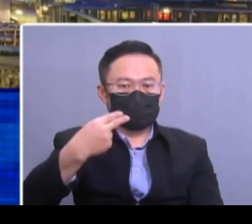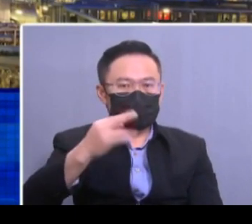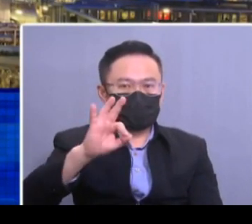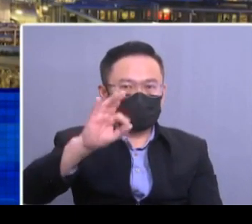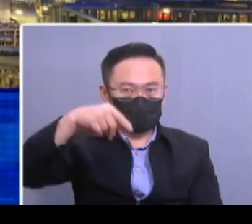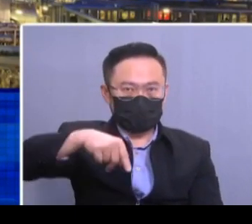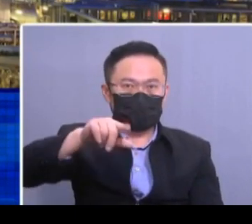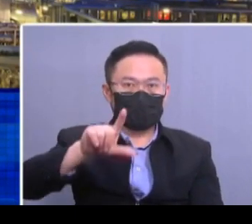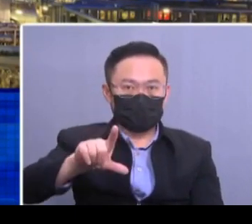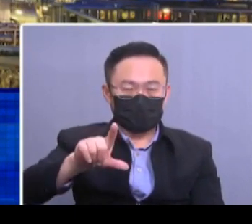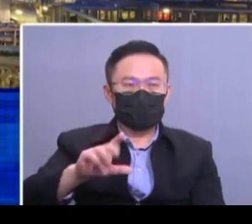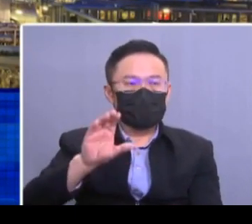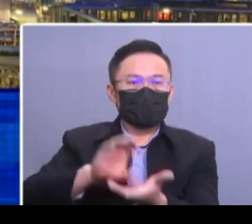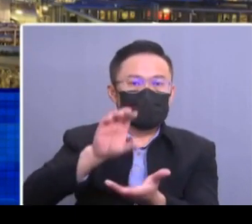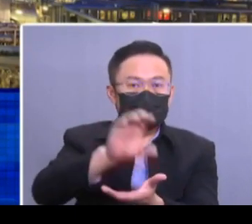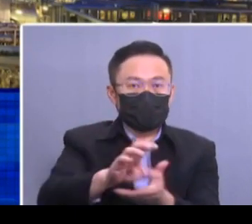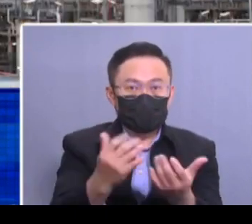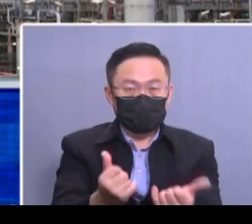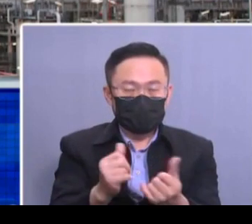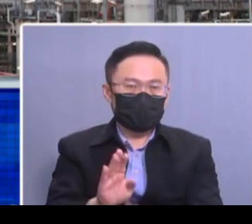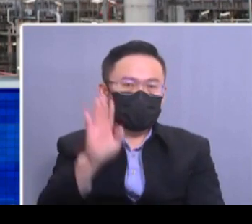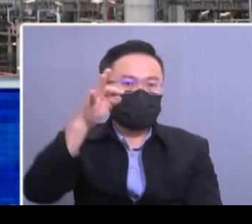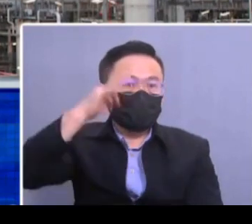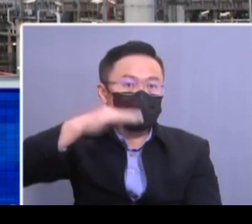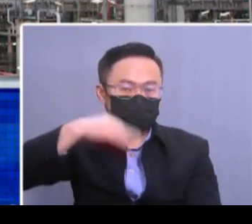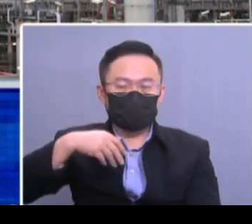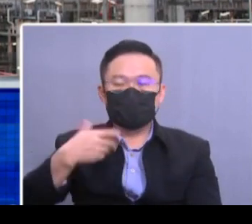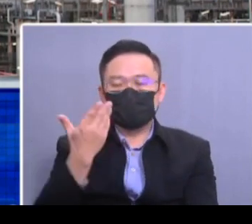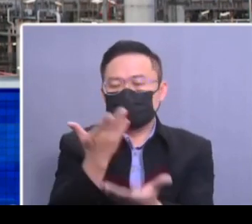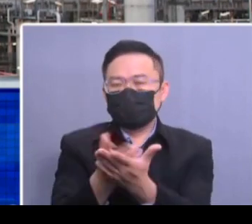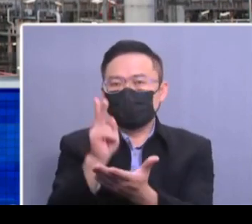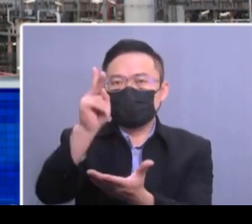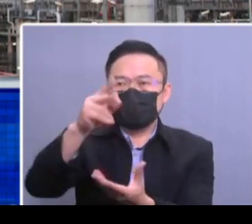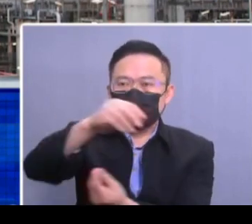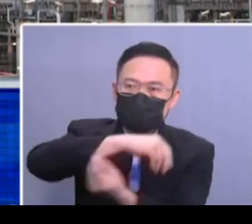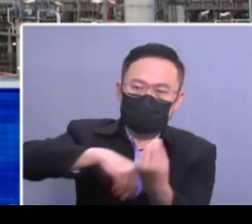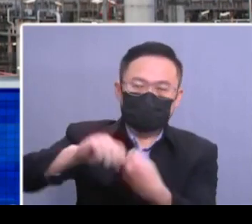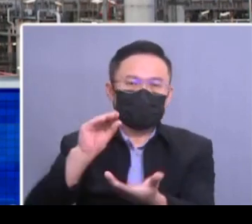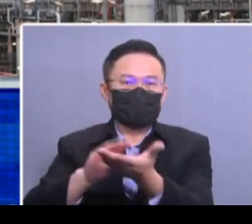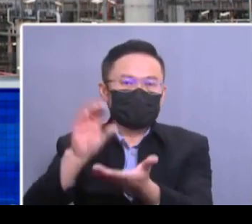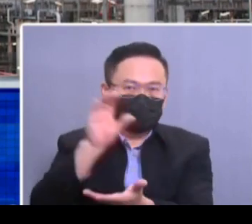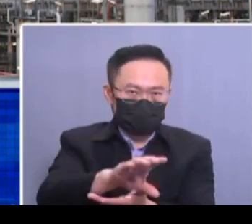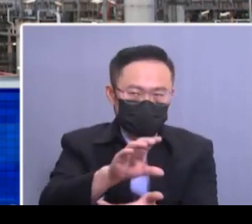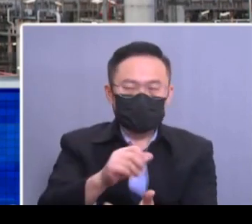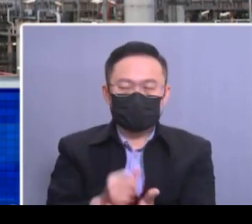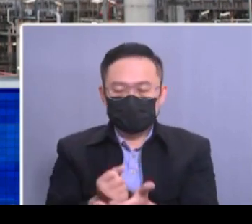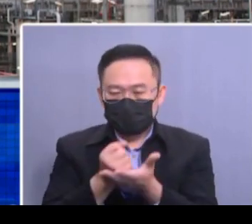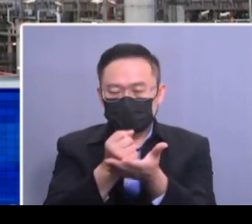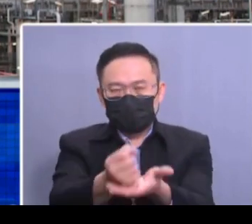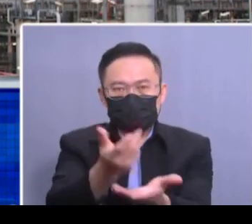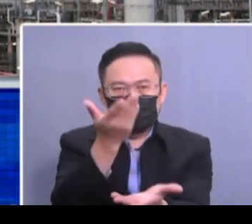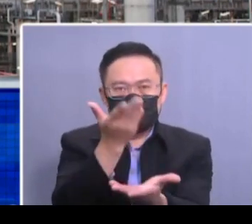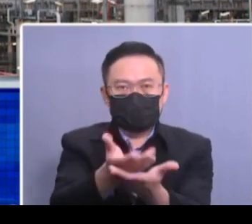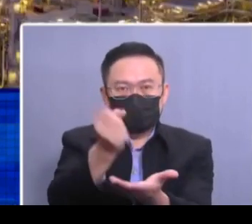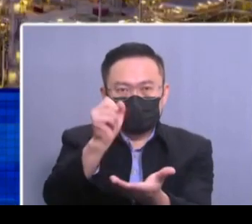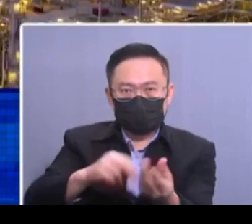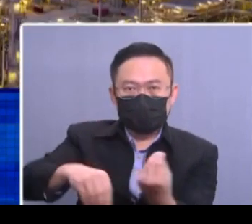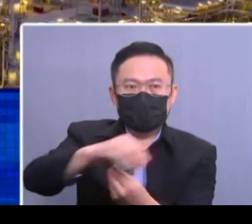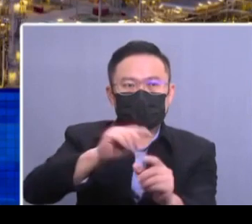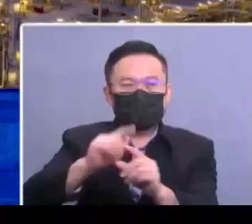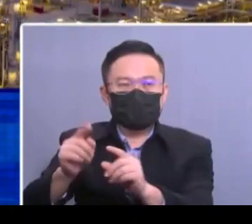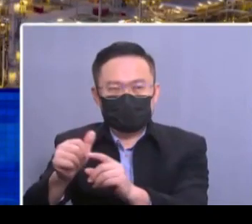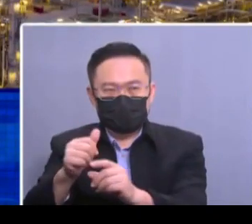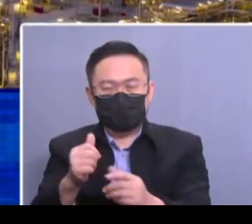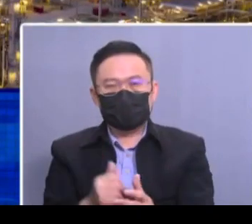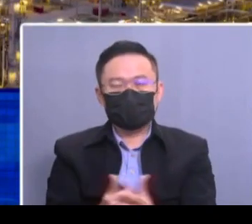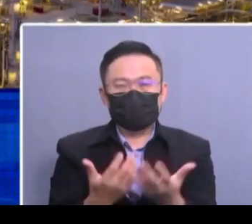ล้านบาทแทนการเงินเข้าลงทุนนั้นทางปตท.จะสนับสนุนค่าเงินกู้ระยะสั้นและการเสริมสภาพคล่องโดยยืดระยะเวลาจ่าย